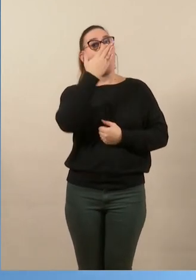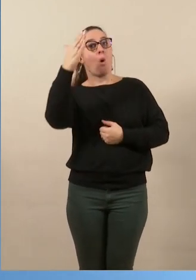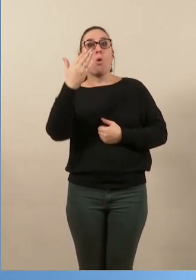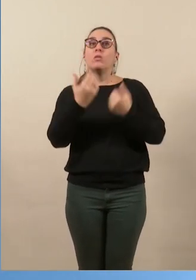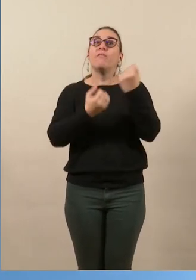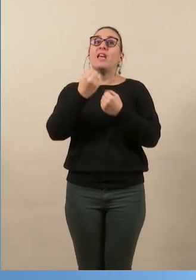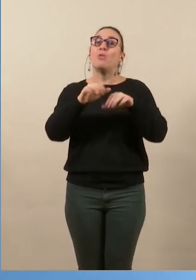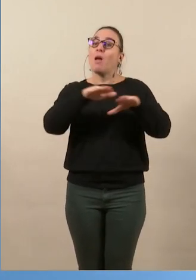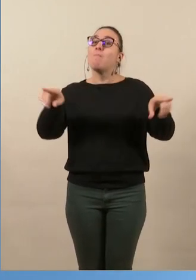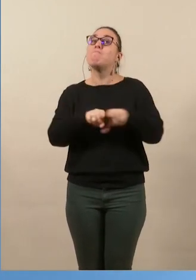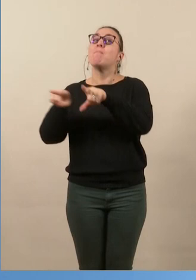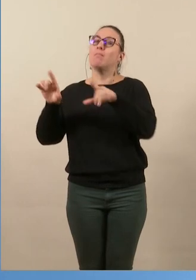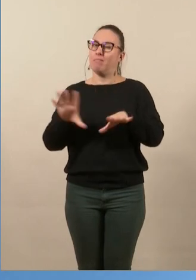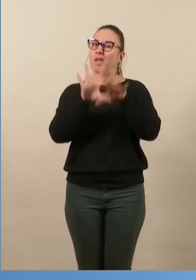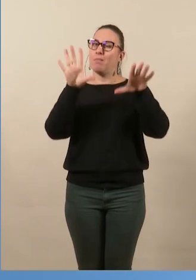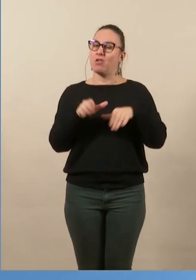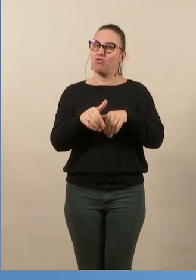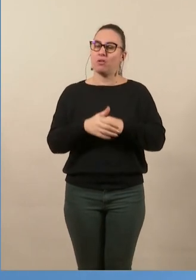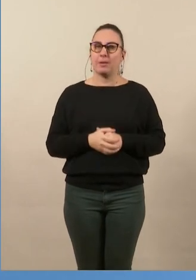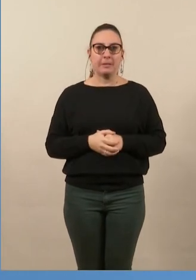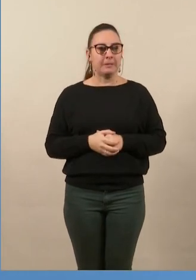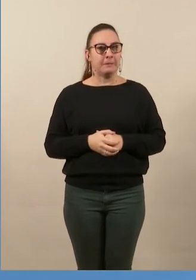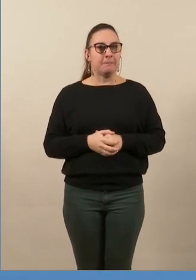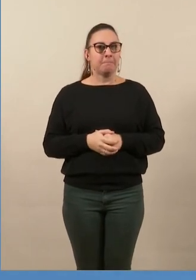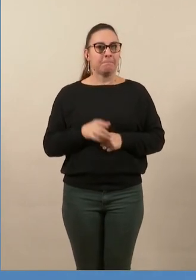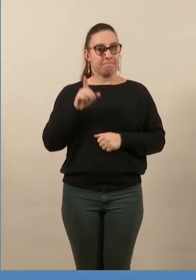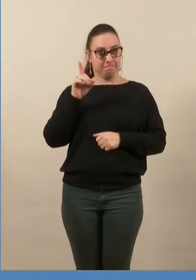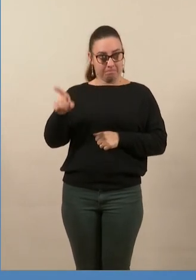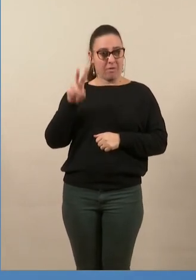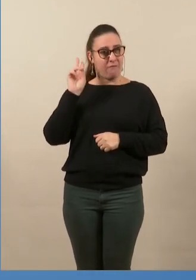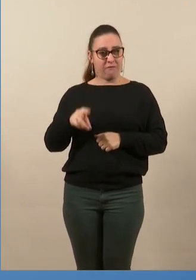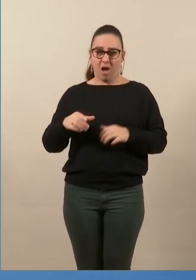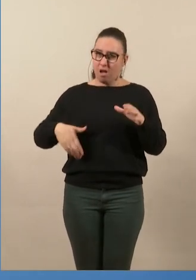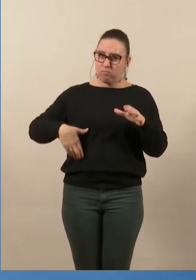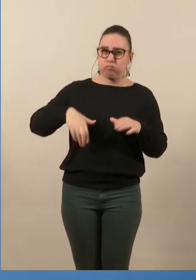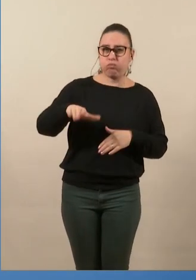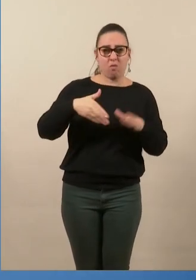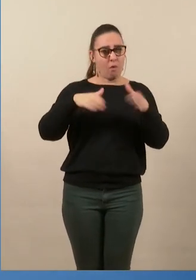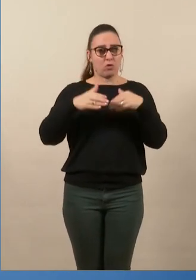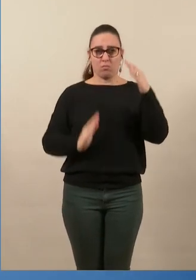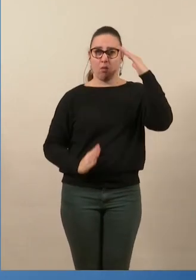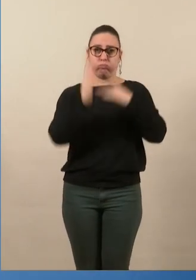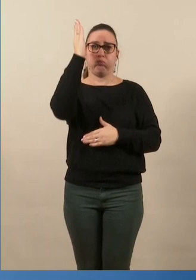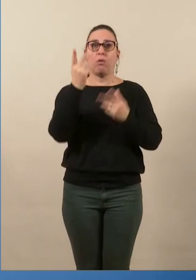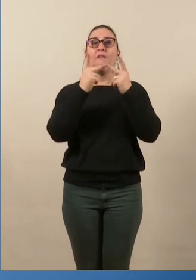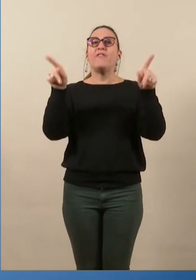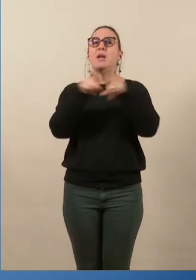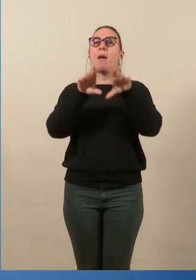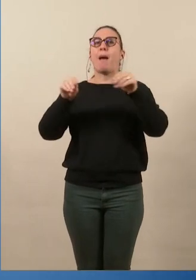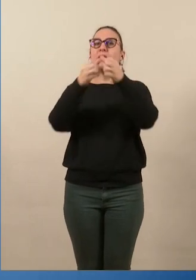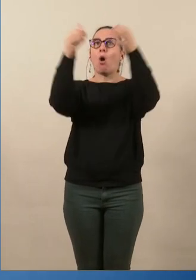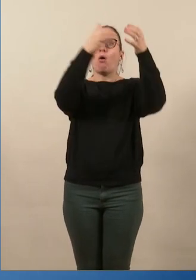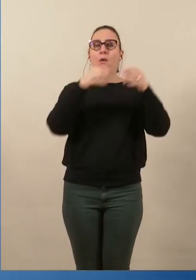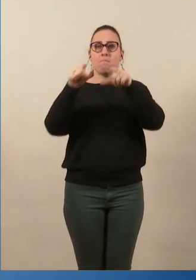gamme d'ailleurs c'est le poids ahurissant des dépenses de fonctionnement déjà bien au-dessus de la moyenne des villes de notre strate qui